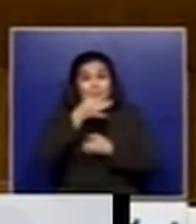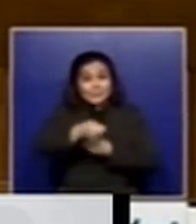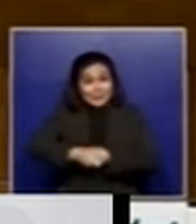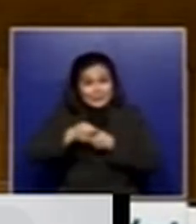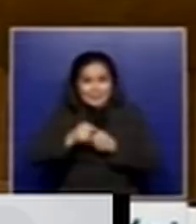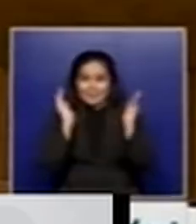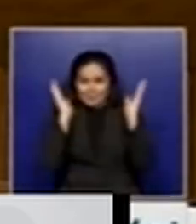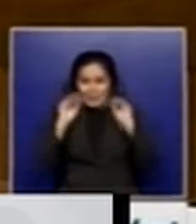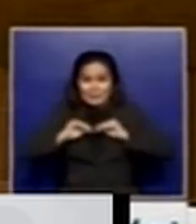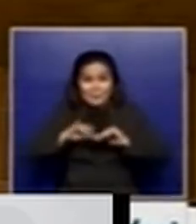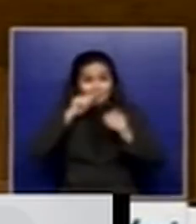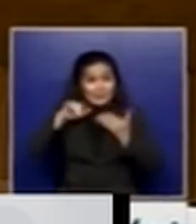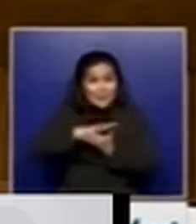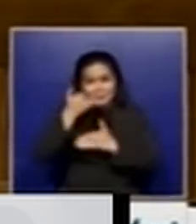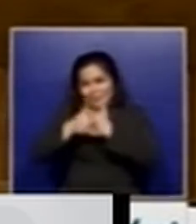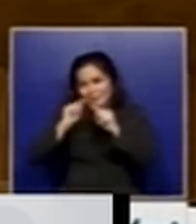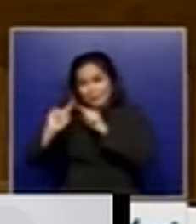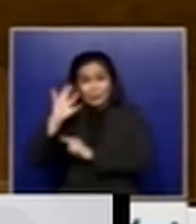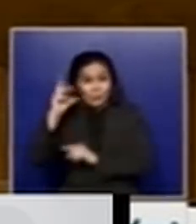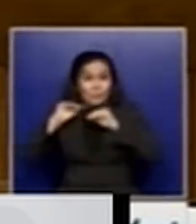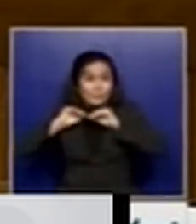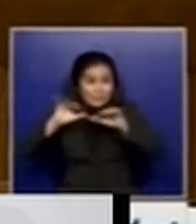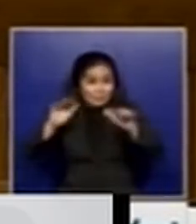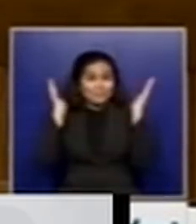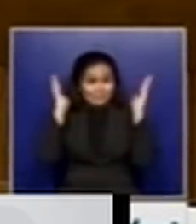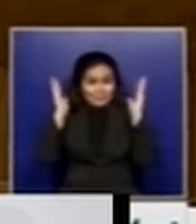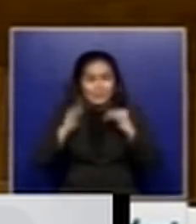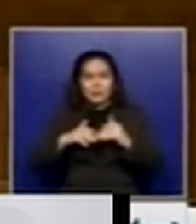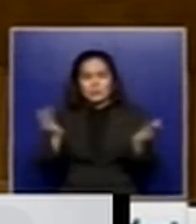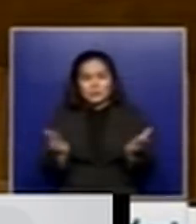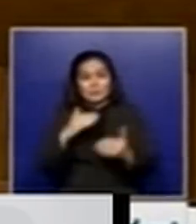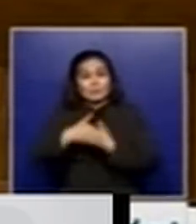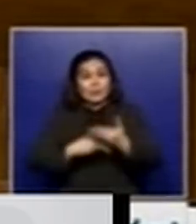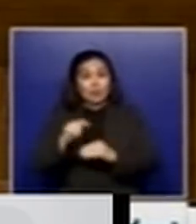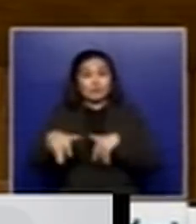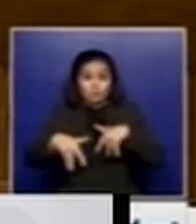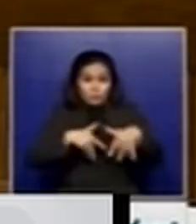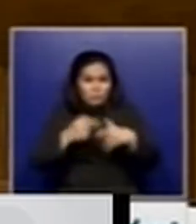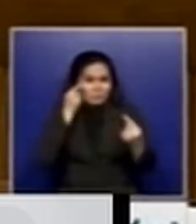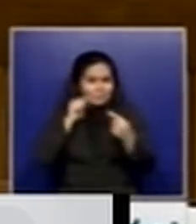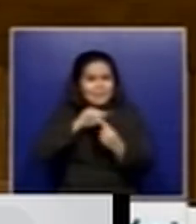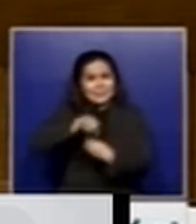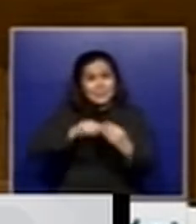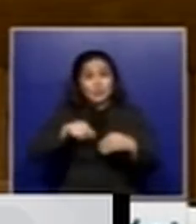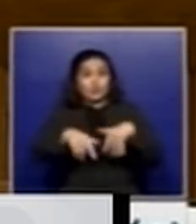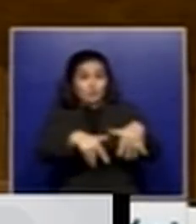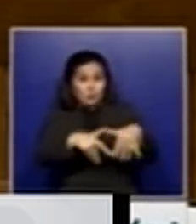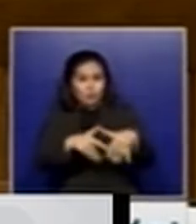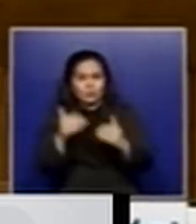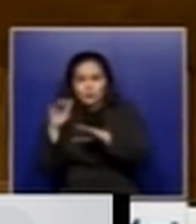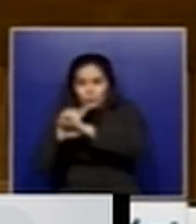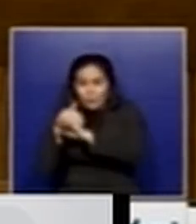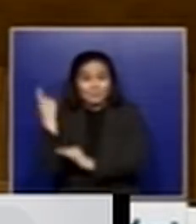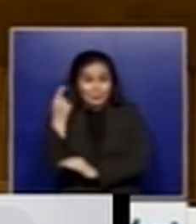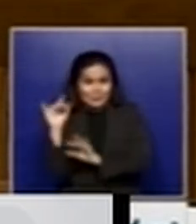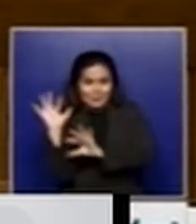ซึ่งตอนนี้ถือว่าต่ำสุดเนื่องจากสถานการณ์โรคระบาดอ๋อนี่ยอมรับด้วยเหรอแหล่งข่าวเนี่ยแหล่งข่าวที่ฝ่ายความมั่นคงแสดงว่